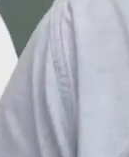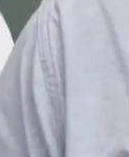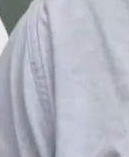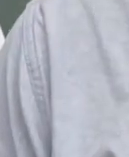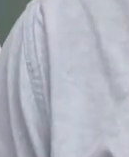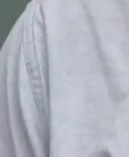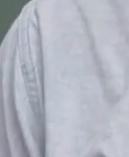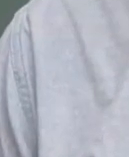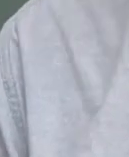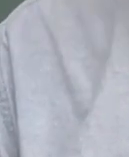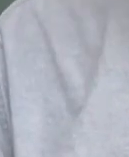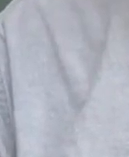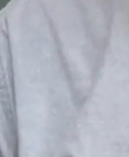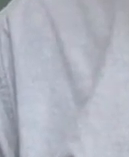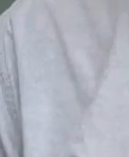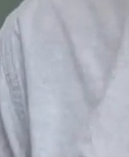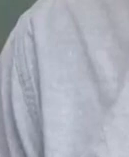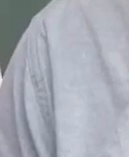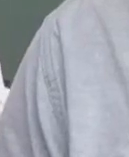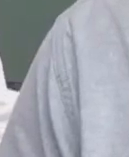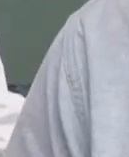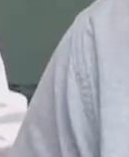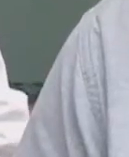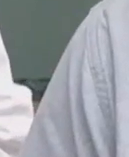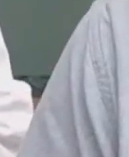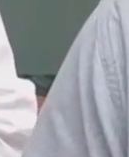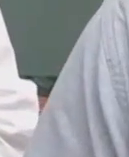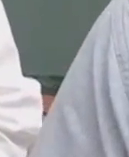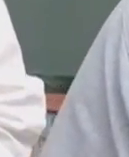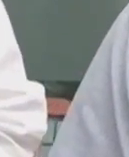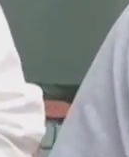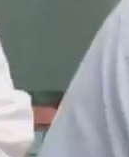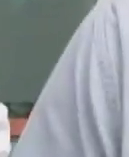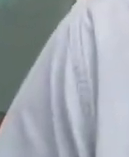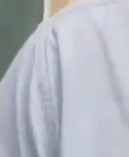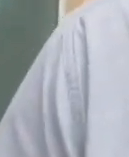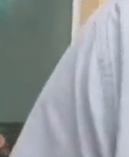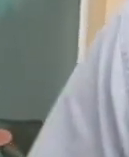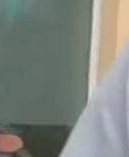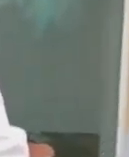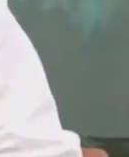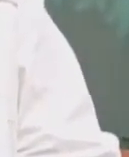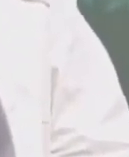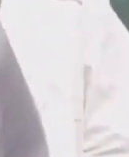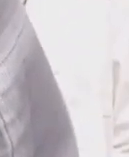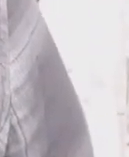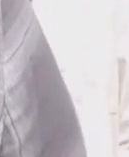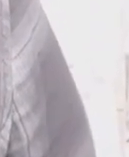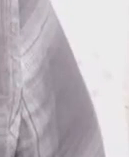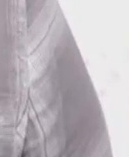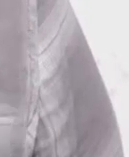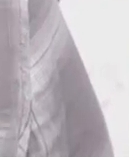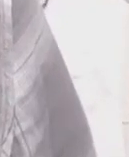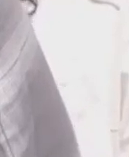Ya. Tapi pihak kampus belum pernah manggil Mbak ya, untuk jadi pertanyaan itu belum. Mbak, sejauh ini ada intimidasi nggak sih atau ancaman? Ada.